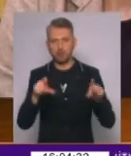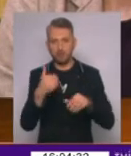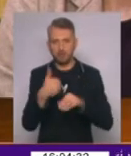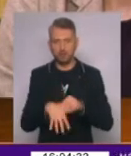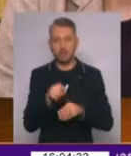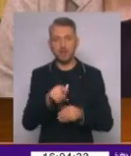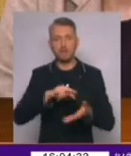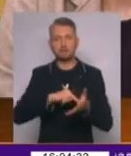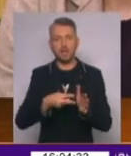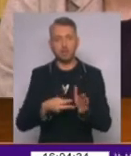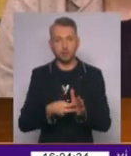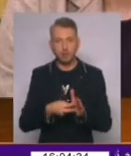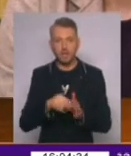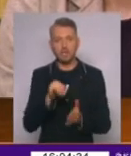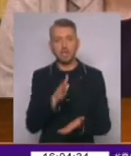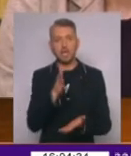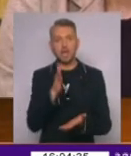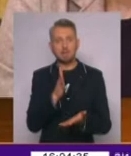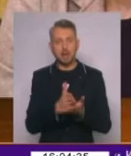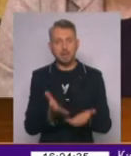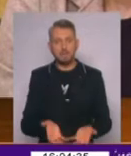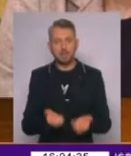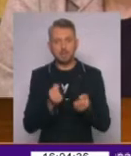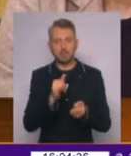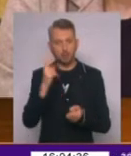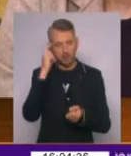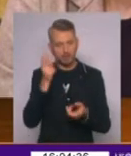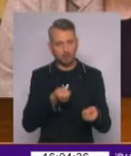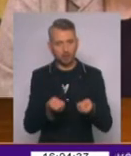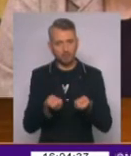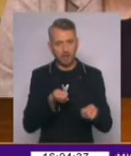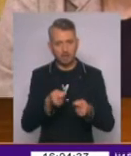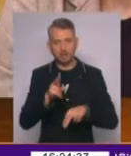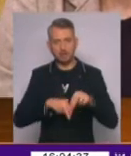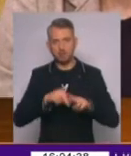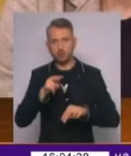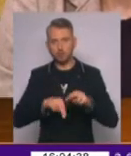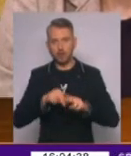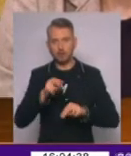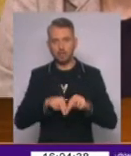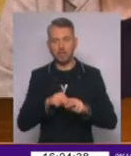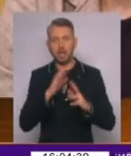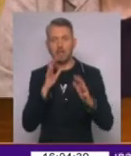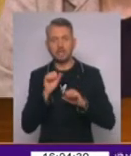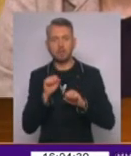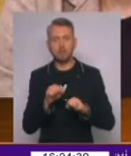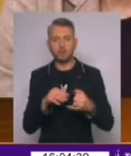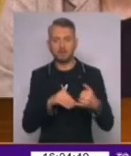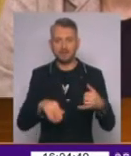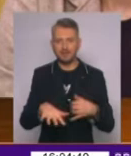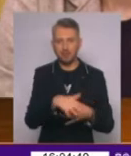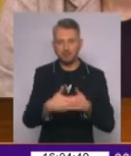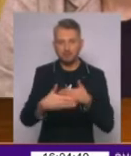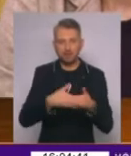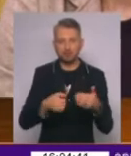який планує і має підтримку у київської влади забудувати заповідні землі впритул